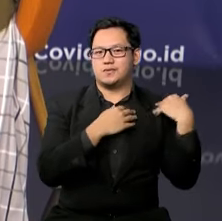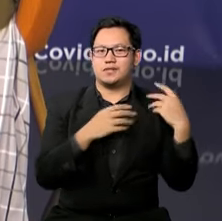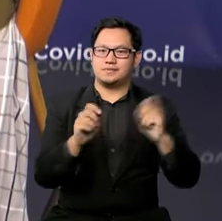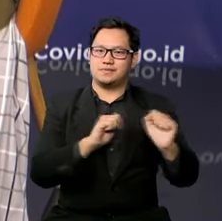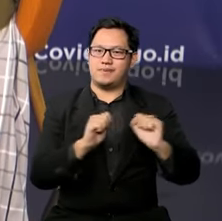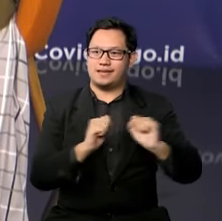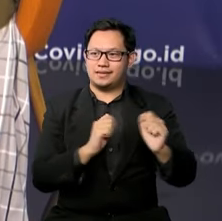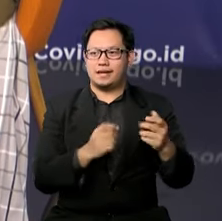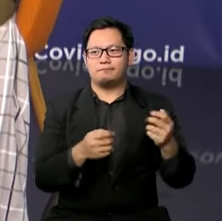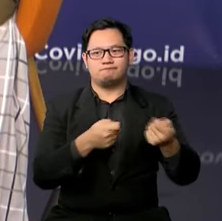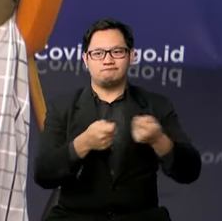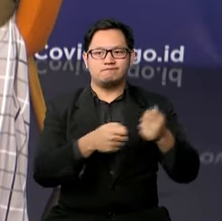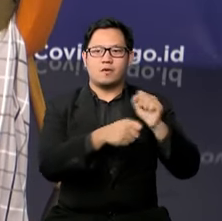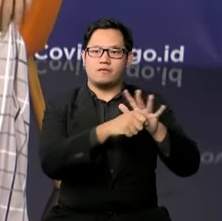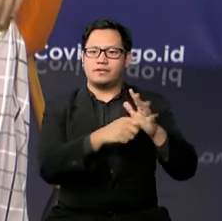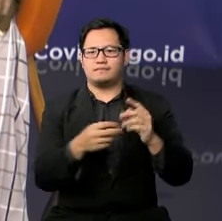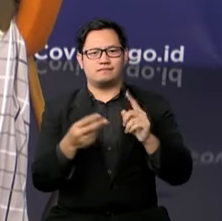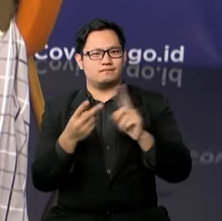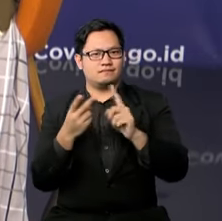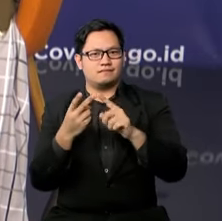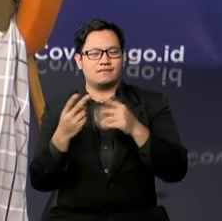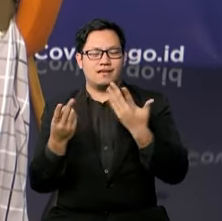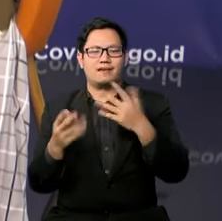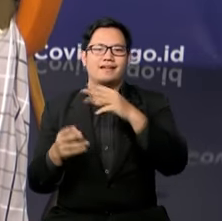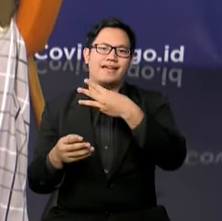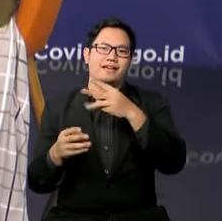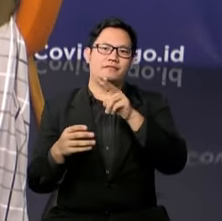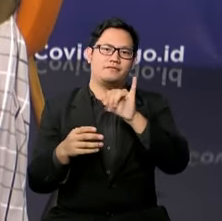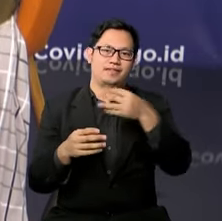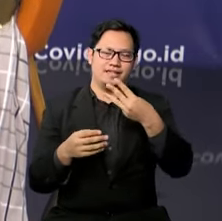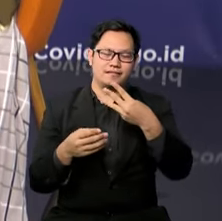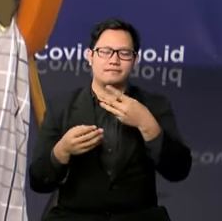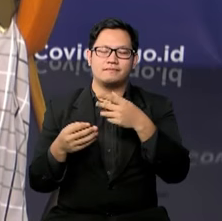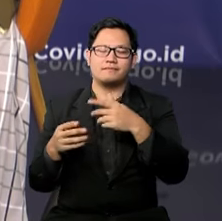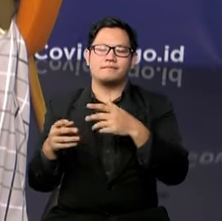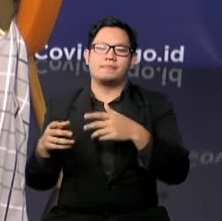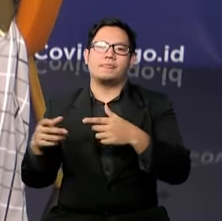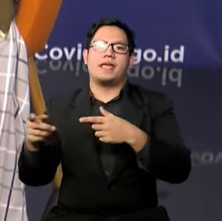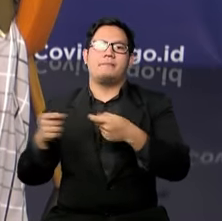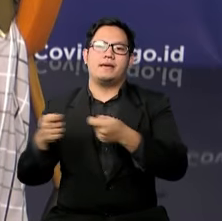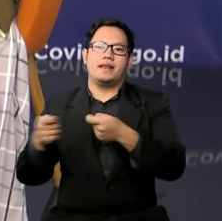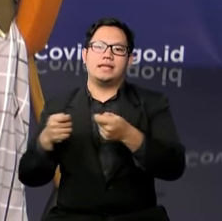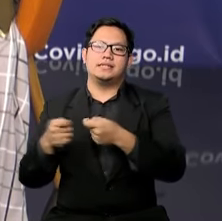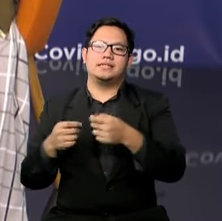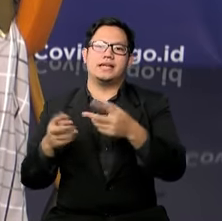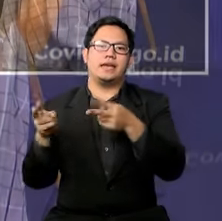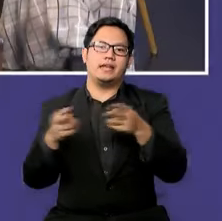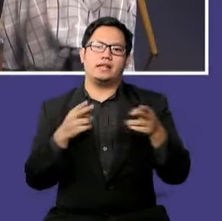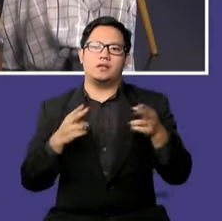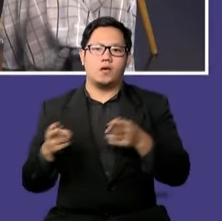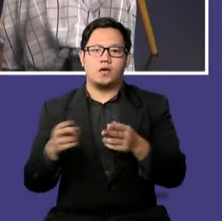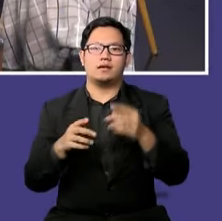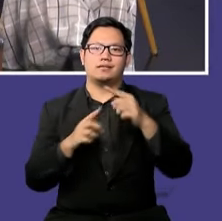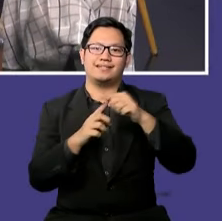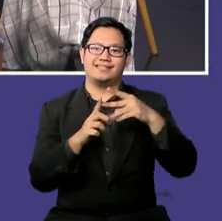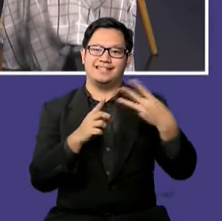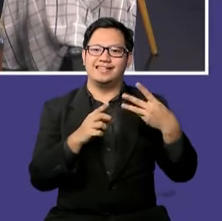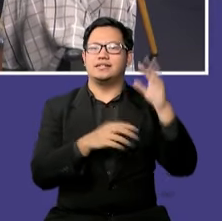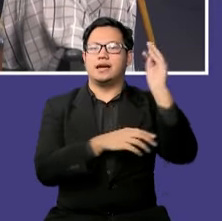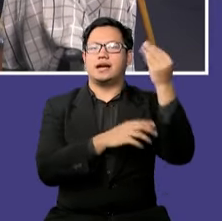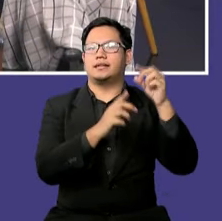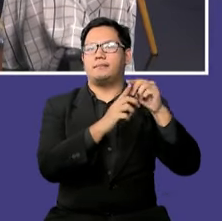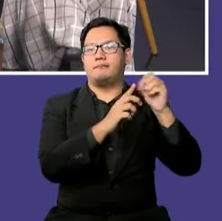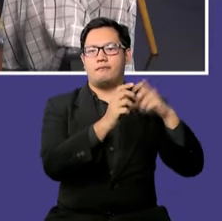sendiri Ada satu lagi Via Zoom ada Mbak Evi Maryani management managing editor dari The Jakarta Post via Zoom